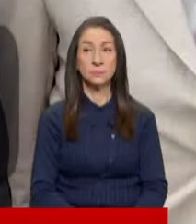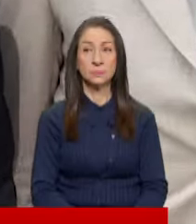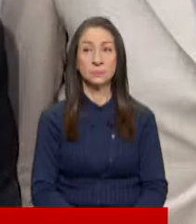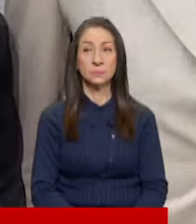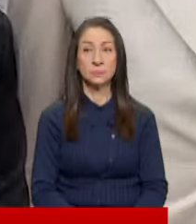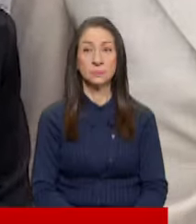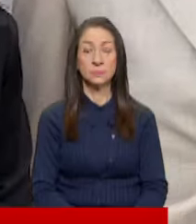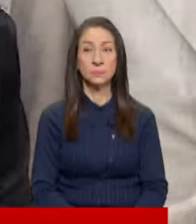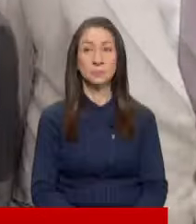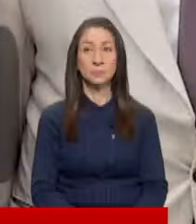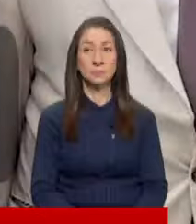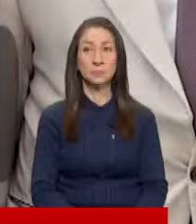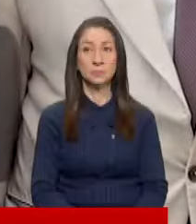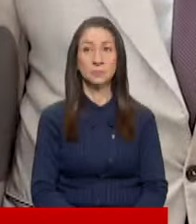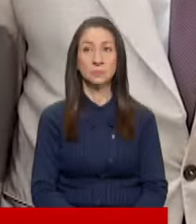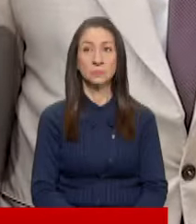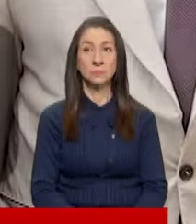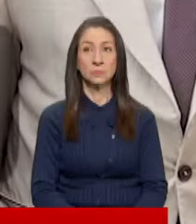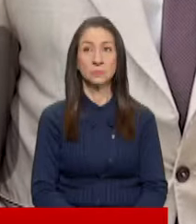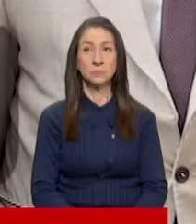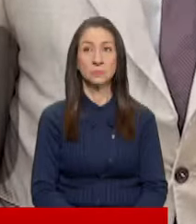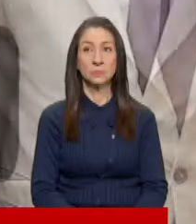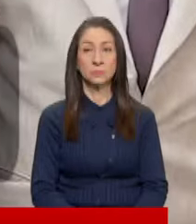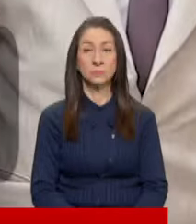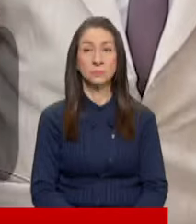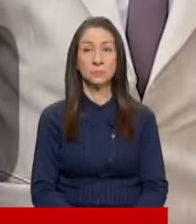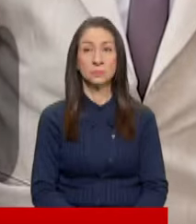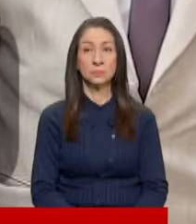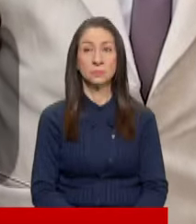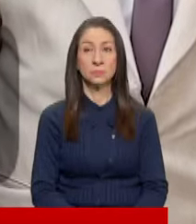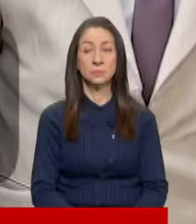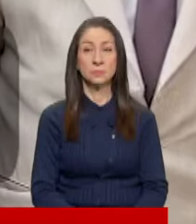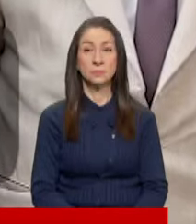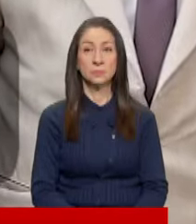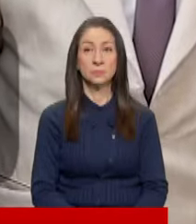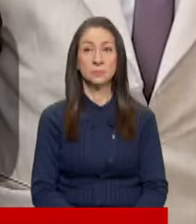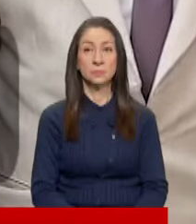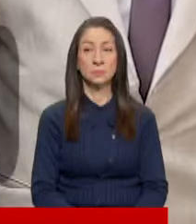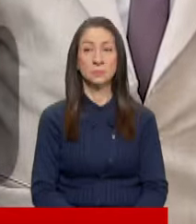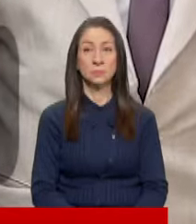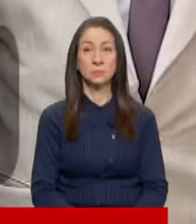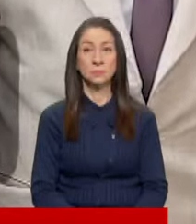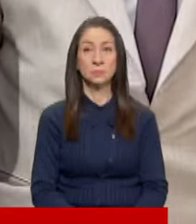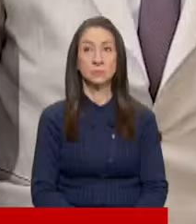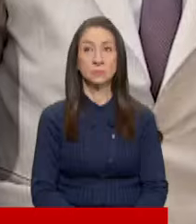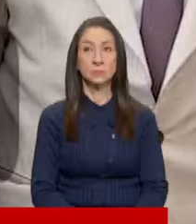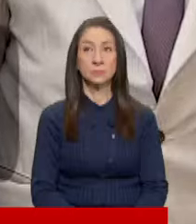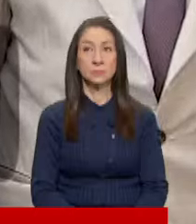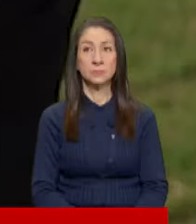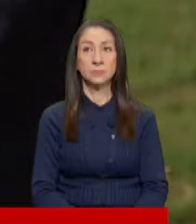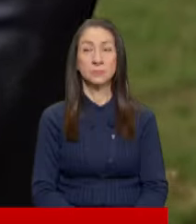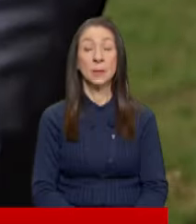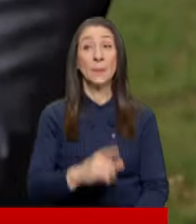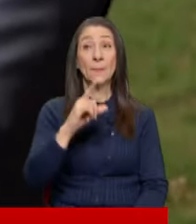müdürü odasında olmadığı için geç kalındığını söylüyor 171 geçe elektrikleri kesik oldu beyanı